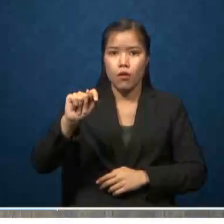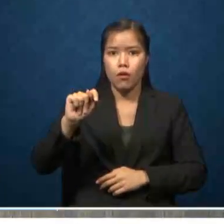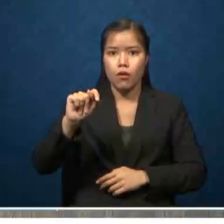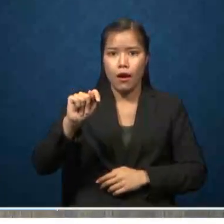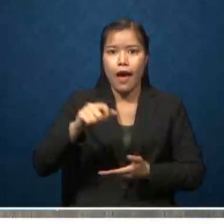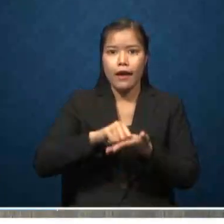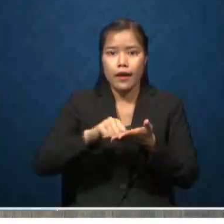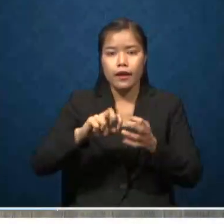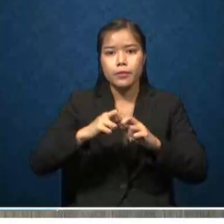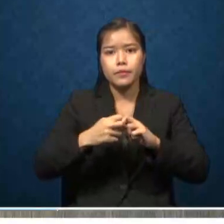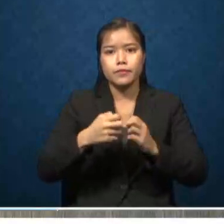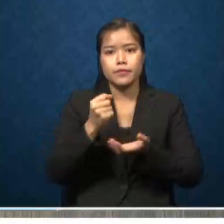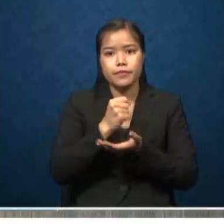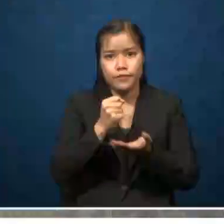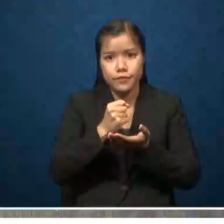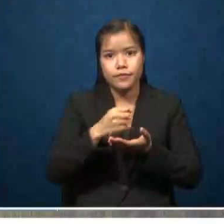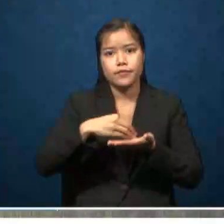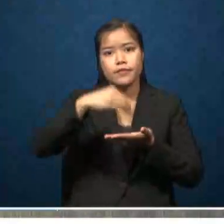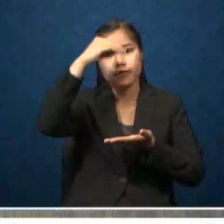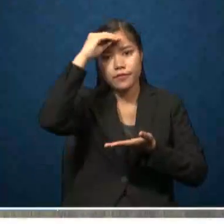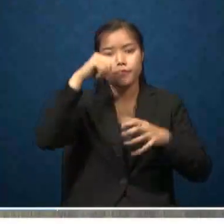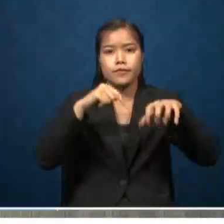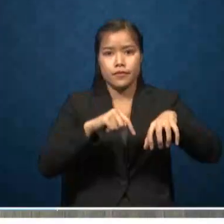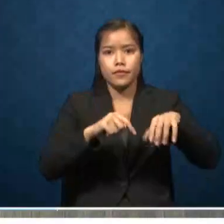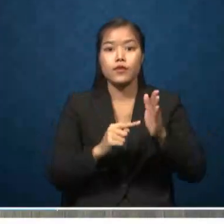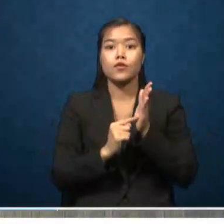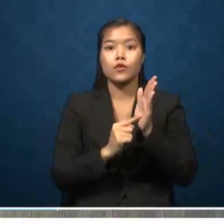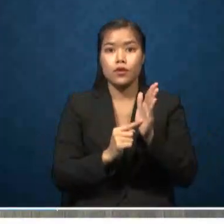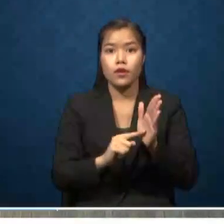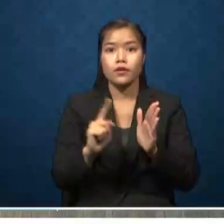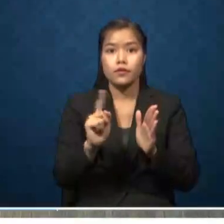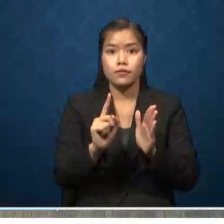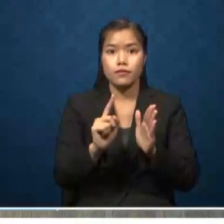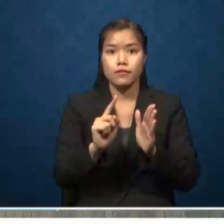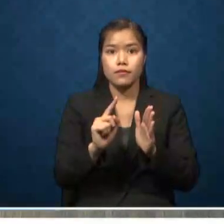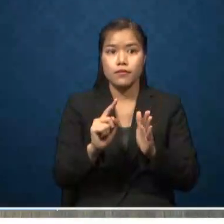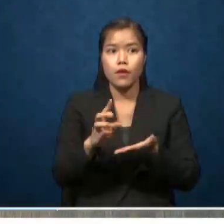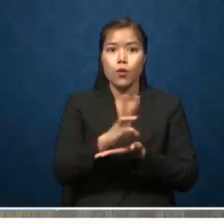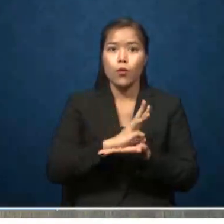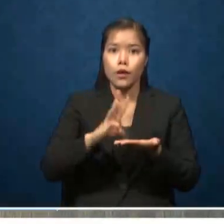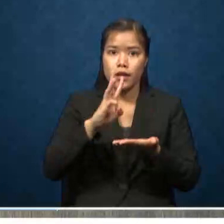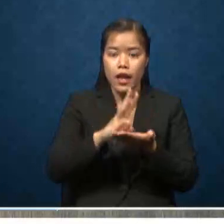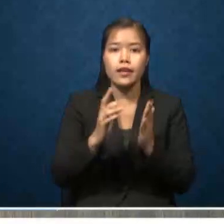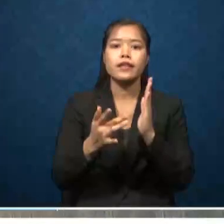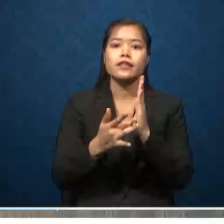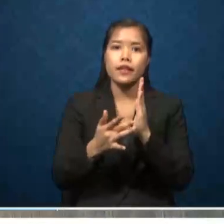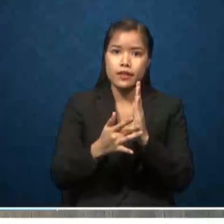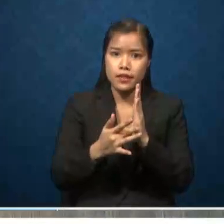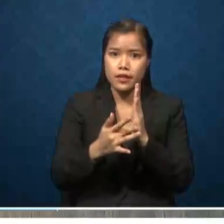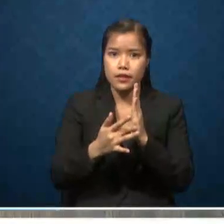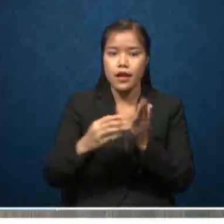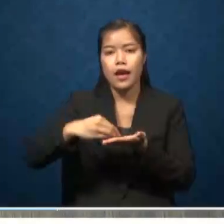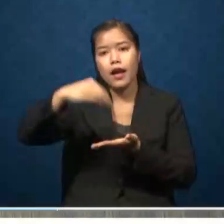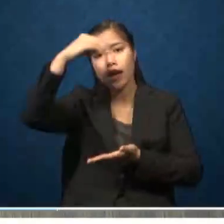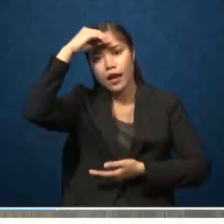ษาในกระทรวงศึกษาธิการเช่นในวิทยาลัยเทคนิคและก็สถานศึกษา